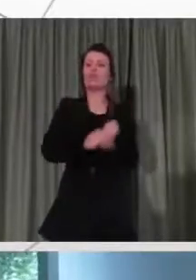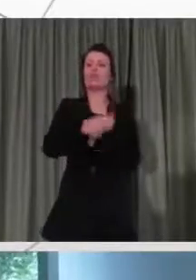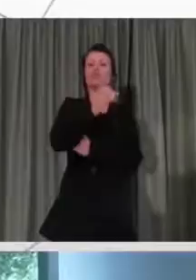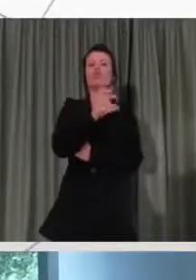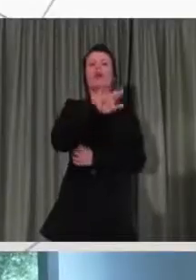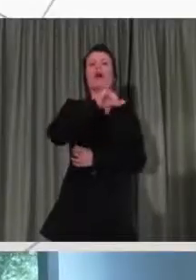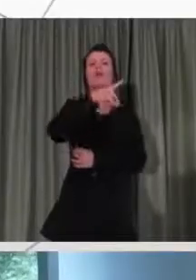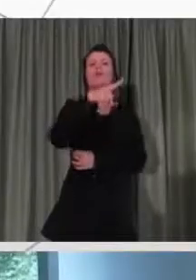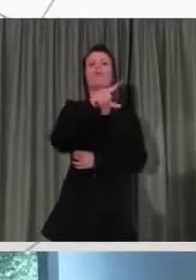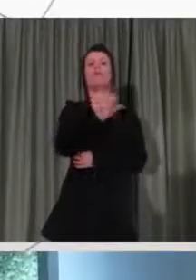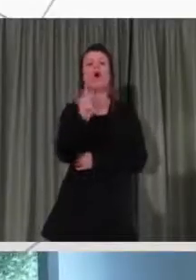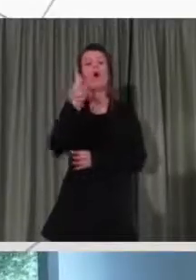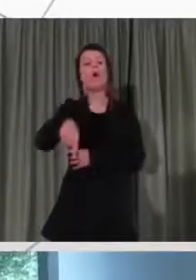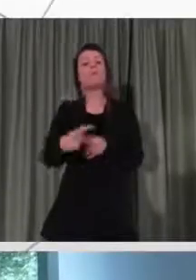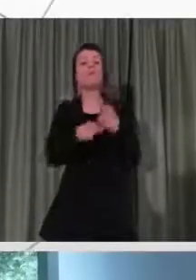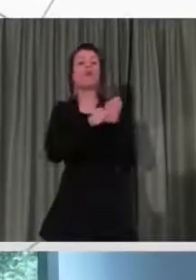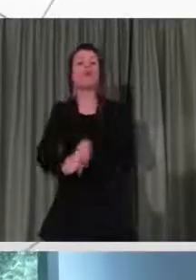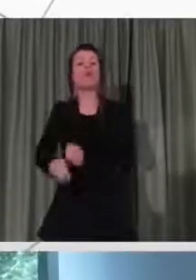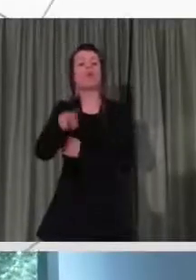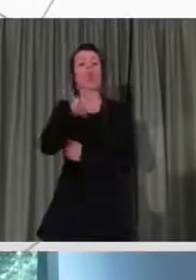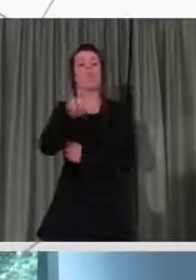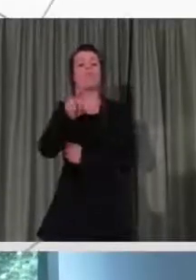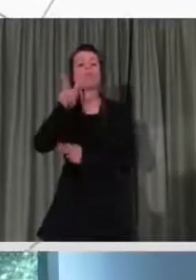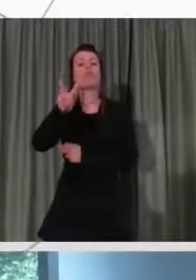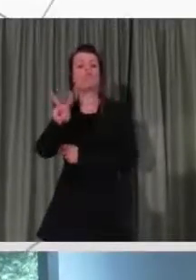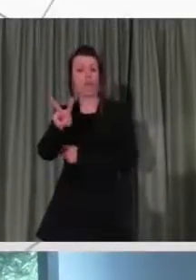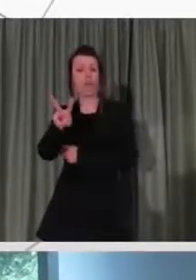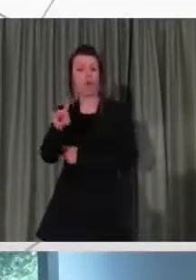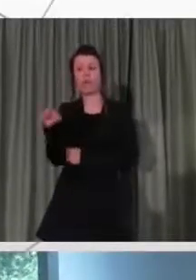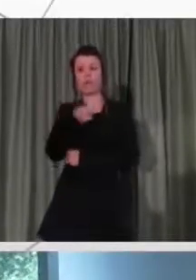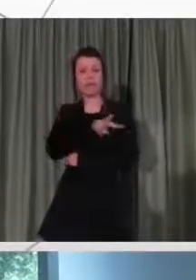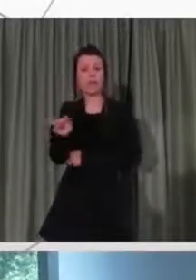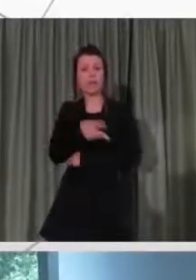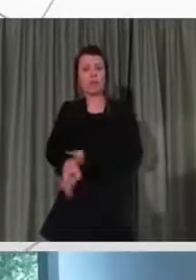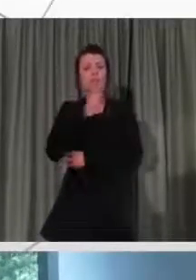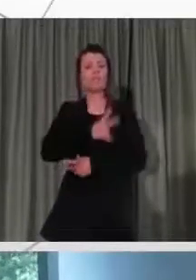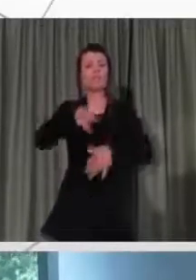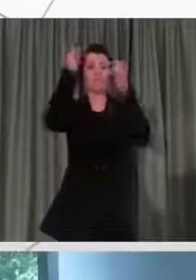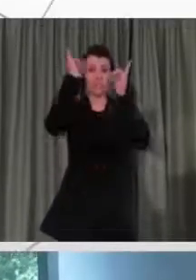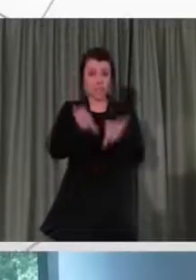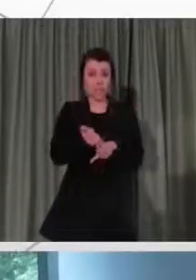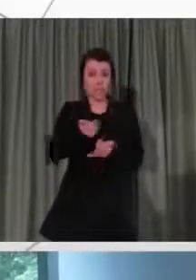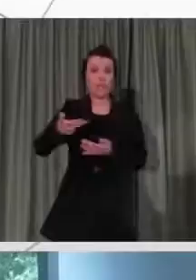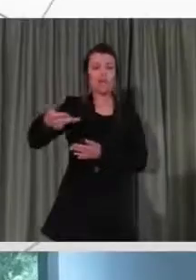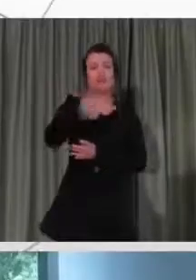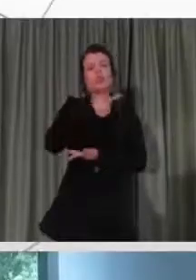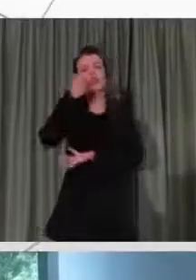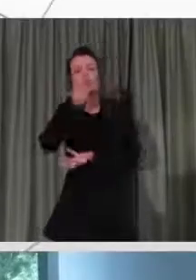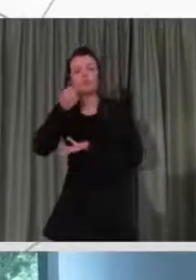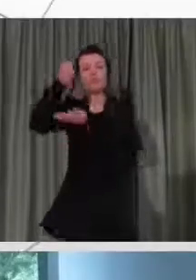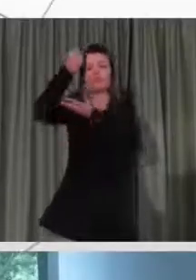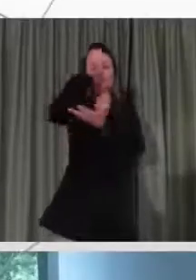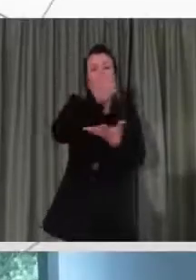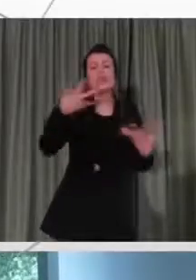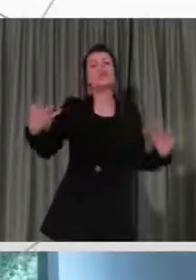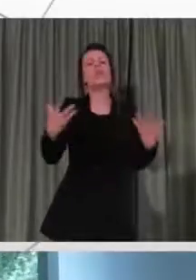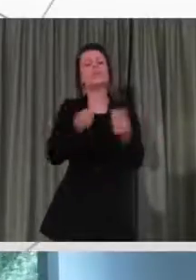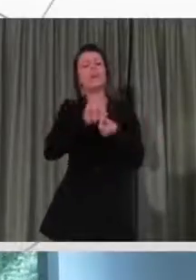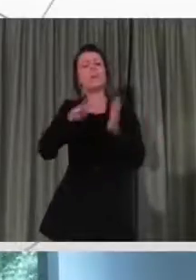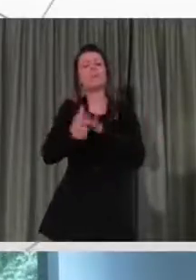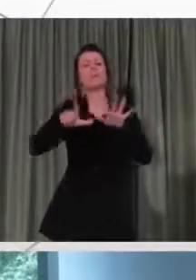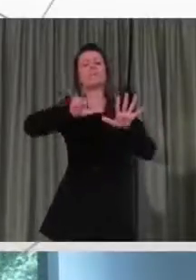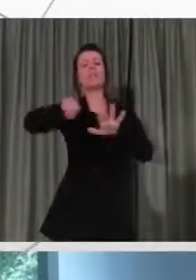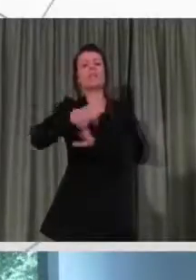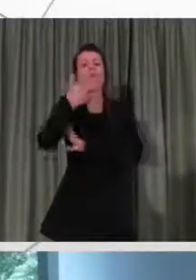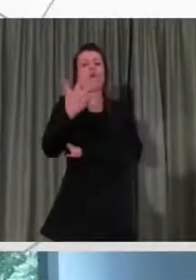hanno detto di sì e hanno investito insieme a noi e insieme abbiamo cubato 7,5 milioni di